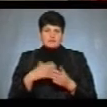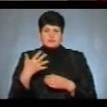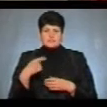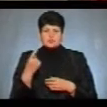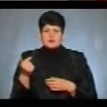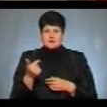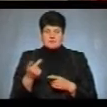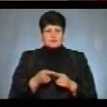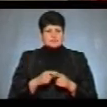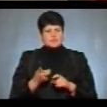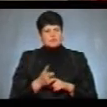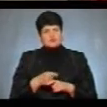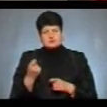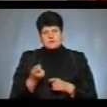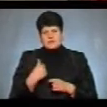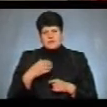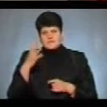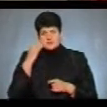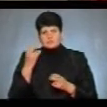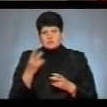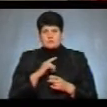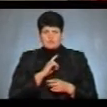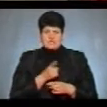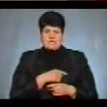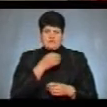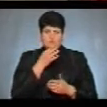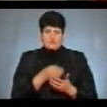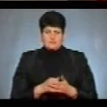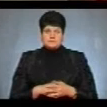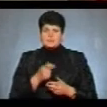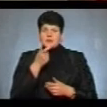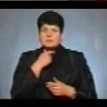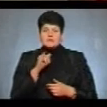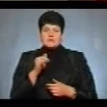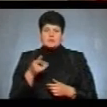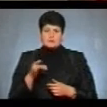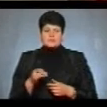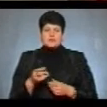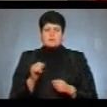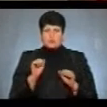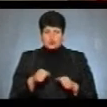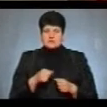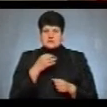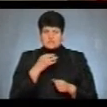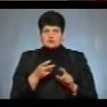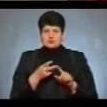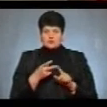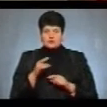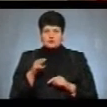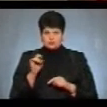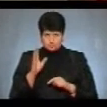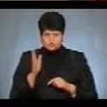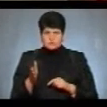досить мало, я вважаю. Тому, я вважаю, потрібно посилювати відповідальність. Пане Ігорю, тобто ми можемо сказати, що другому туру таки